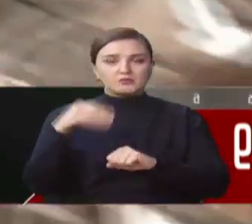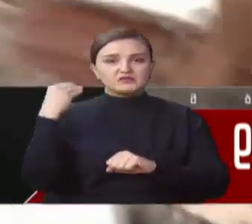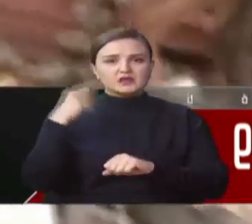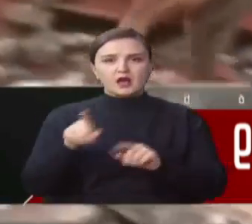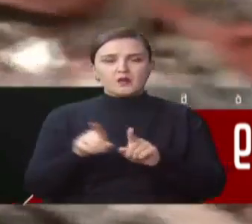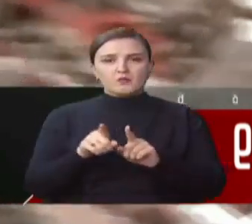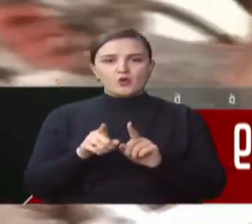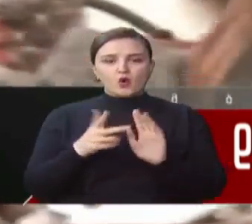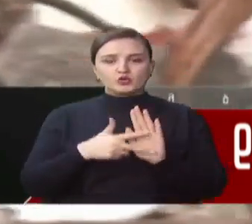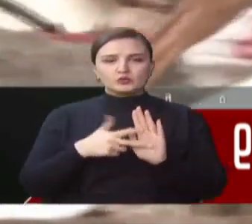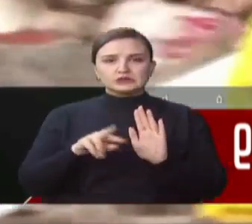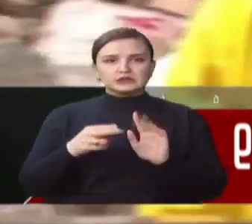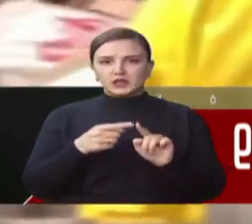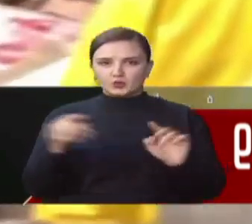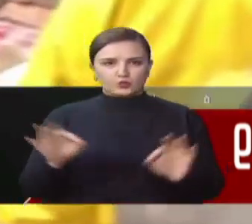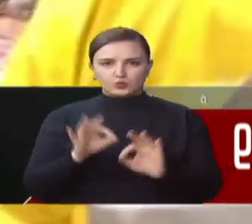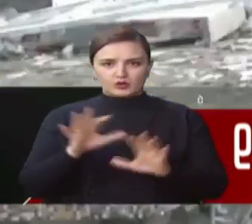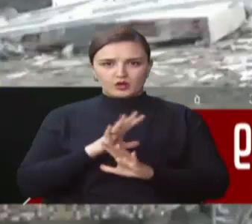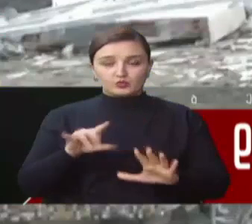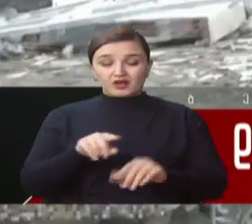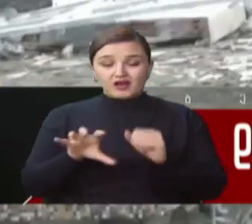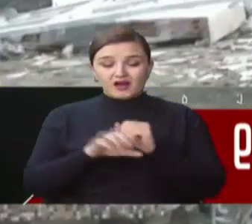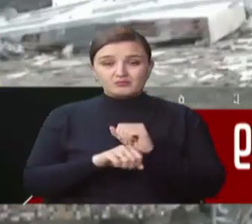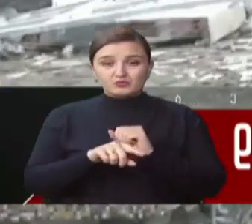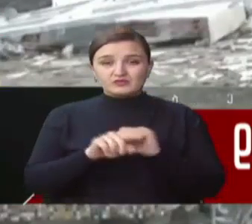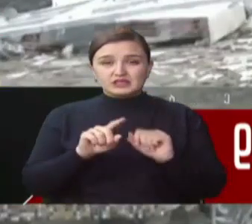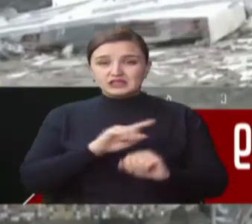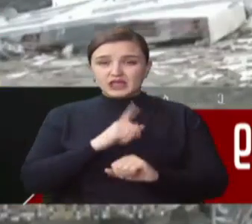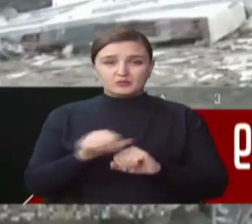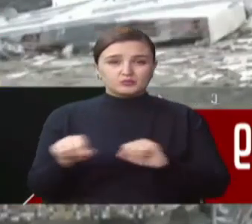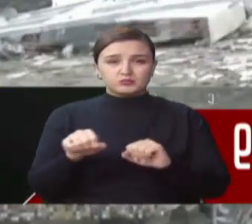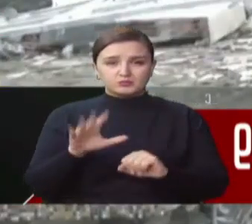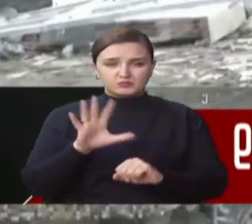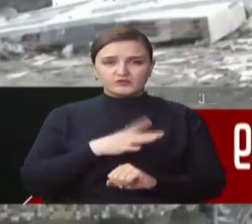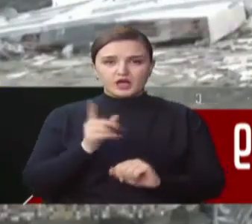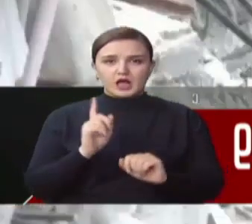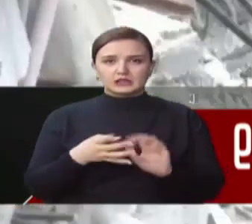წელია არ მომხდარა. ბოლოს ამ სიძლიერის 7.8 მაგნიტუდის სიმძლავრის მიწისძვრა